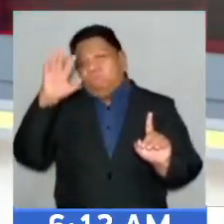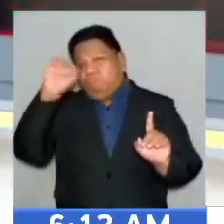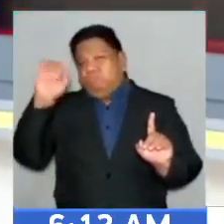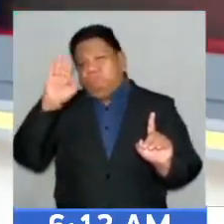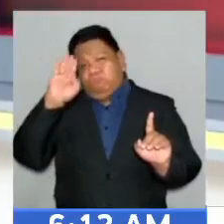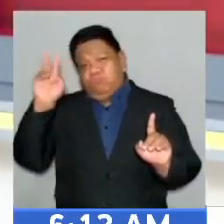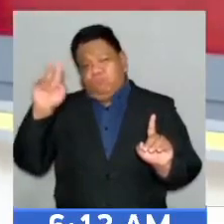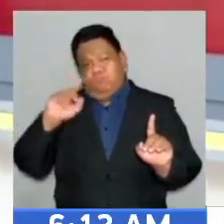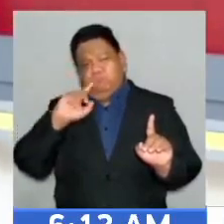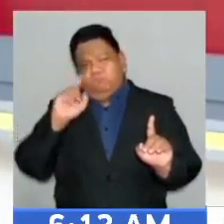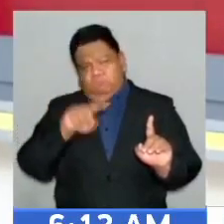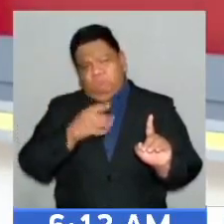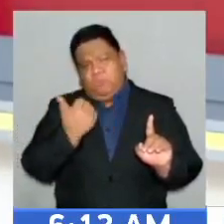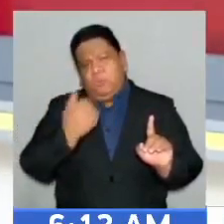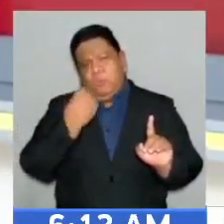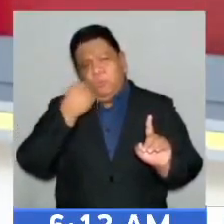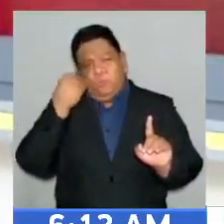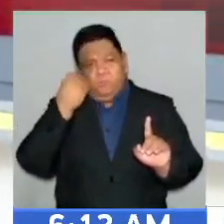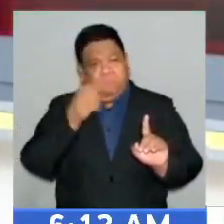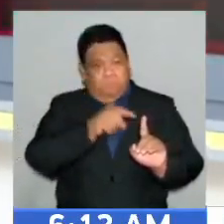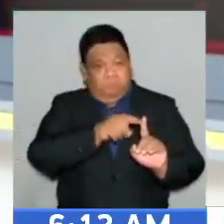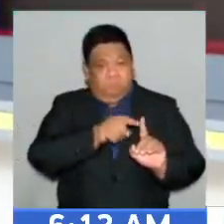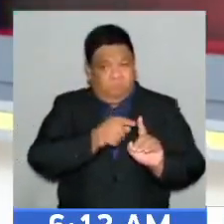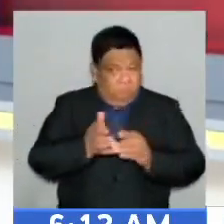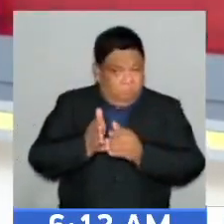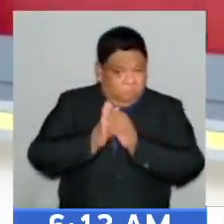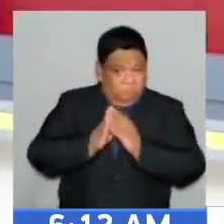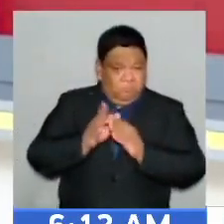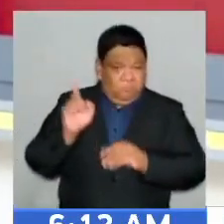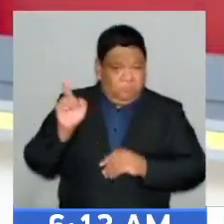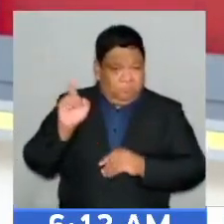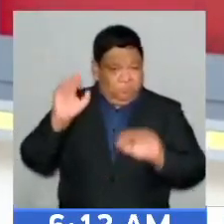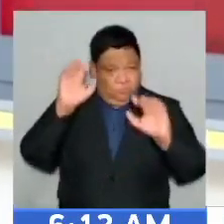Pangulo at sa bagong video na kanyang in-upload online.